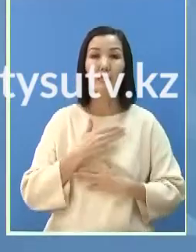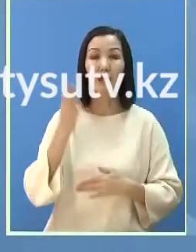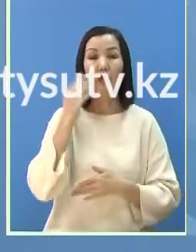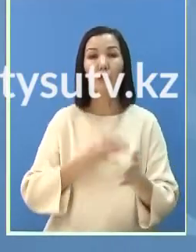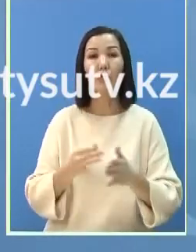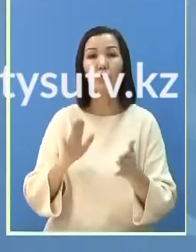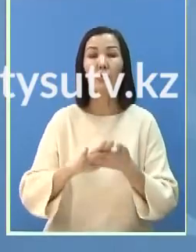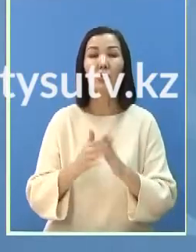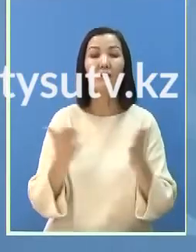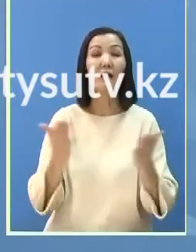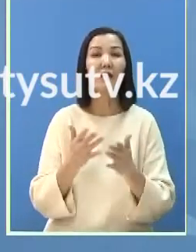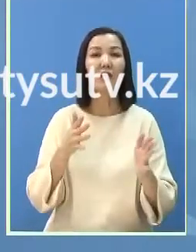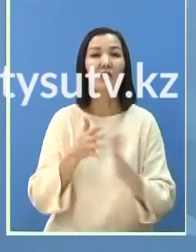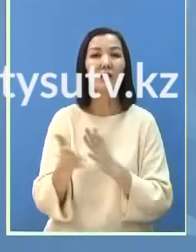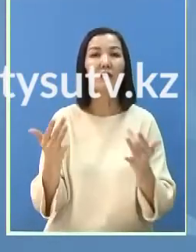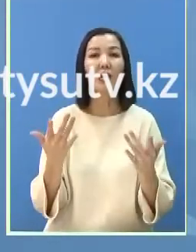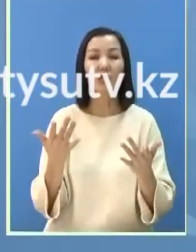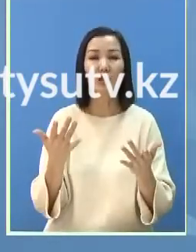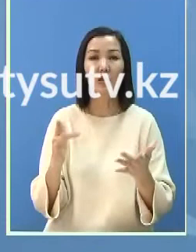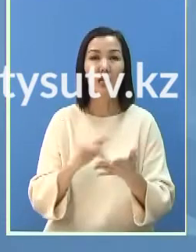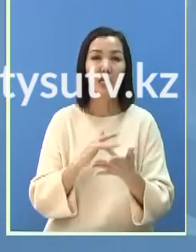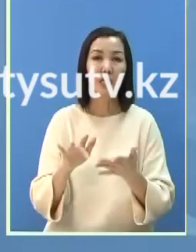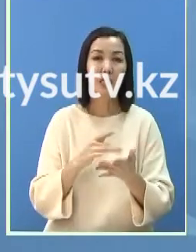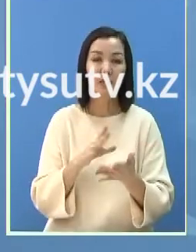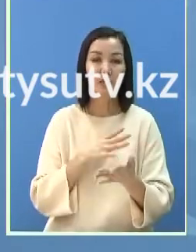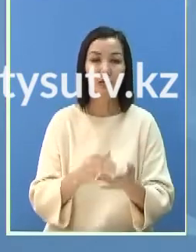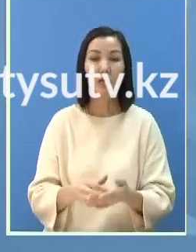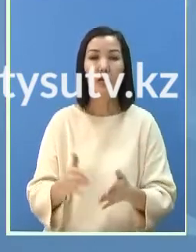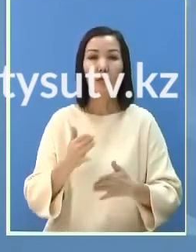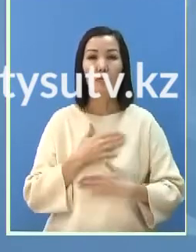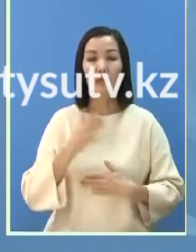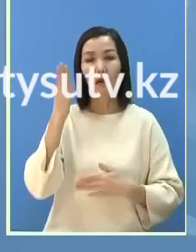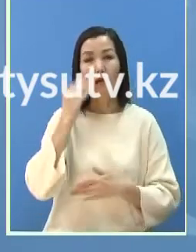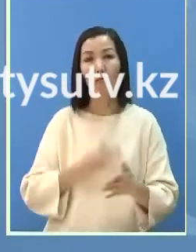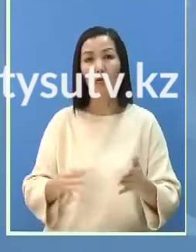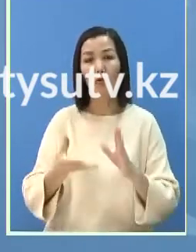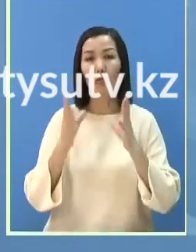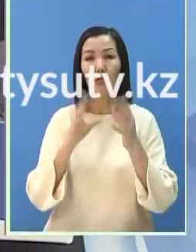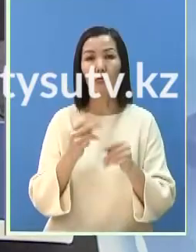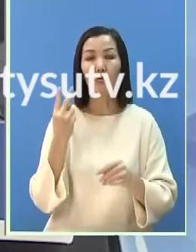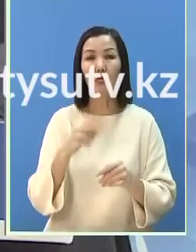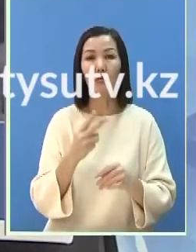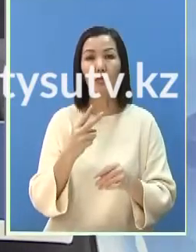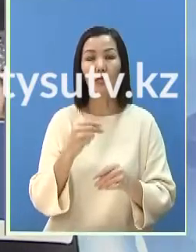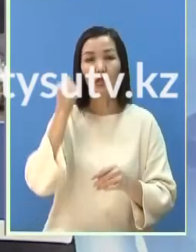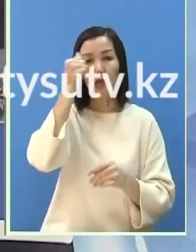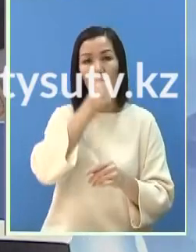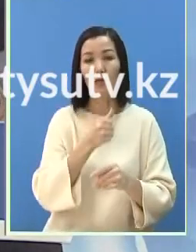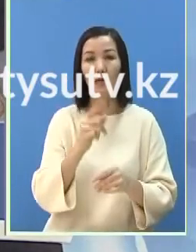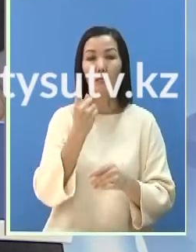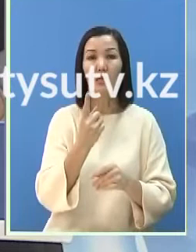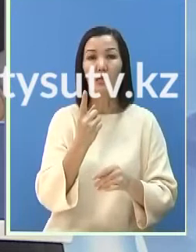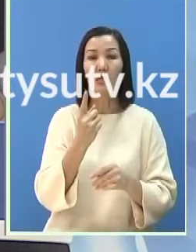қандай? Біздегі шығынның көлемі қандай? Біздің облыста қазіргі таңда 2020 жылдың 1 қаңтарында